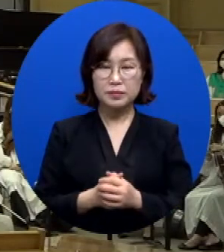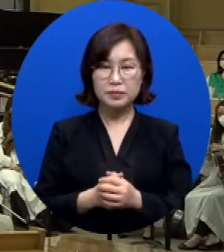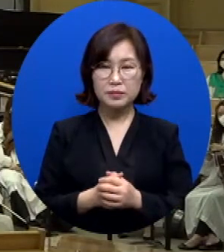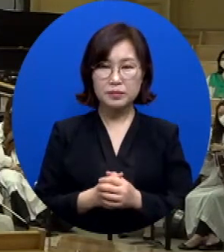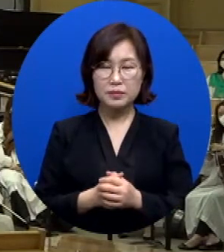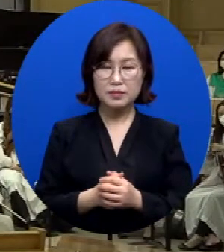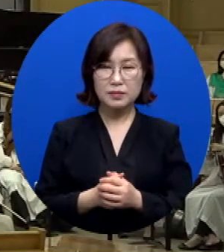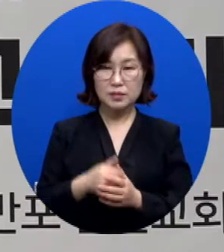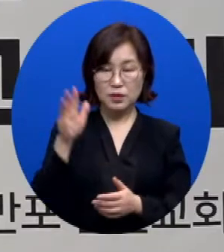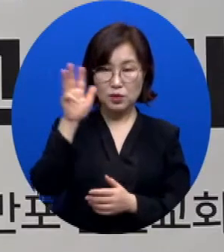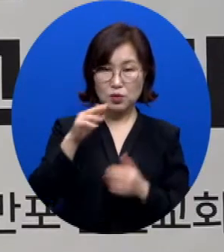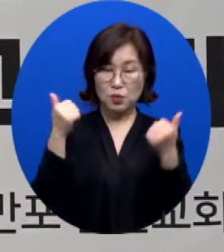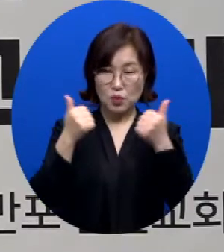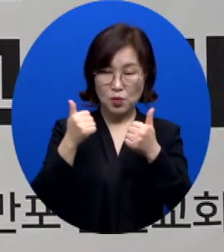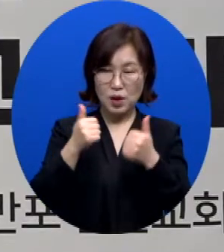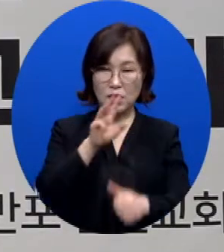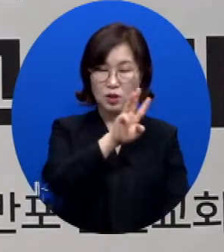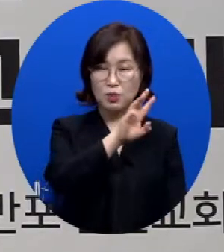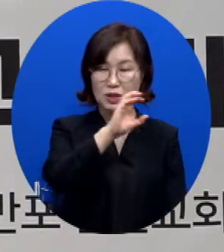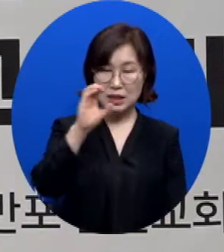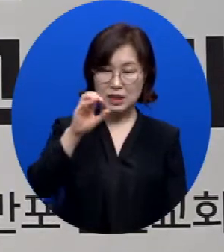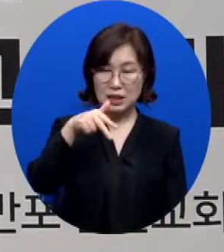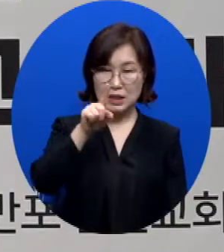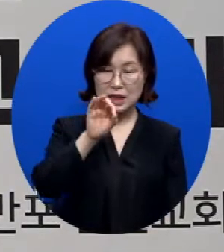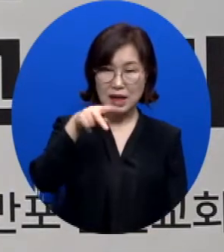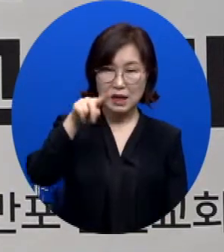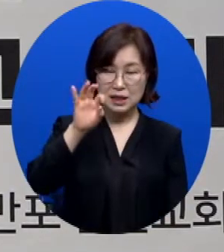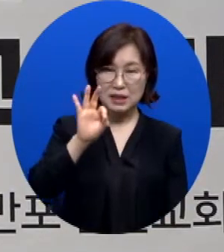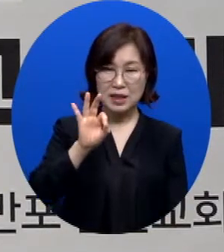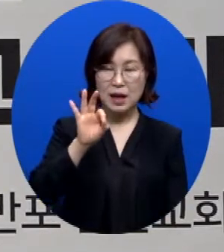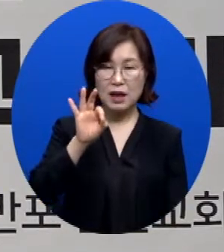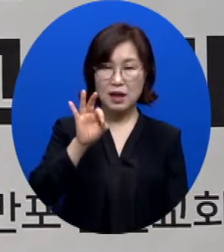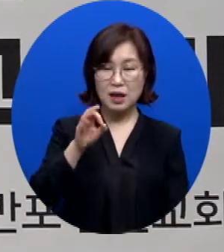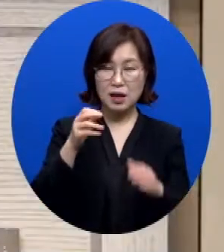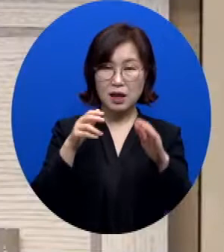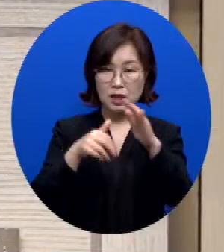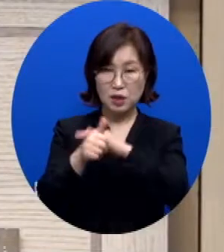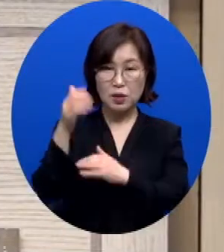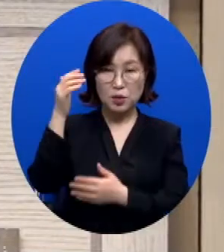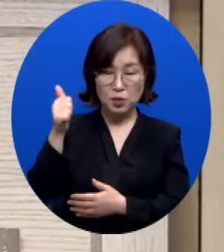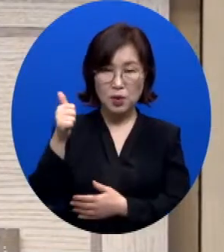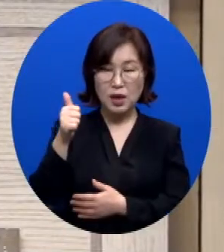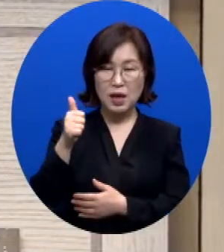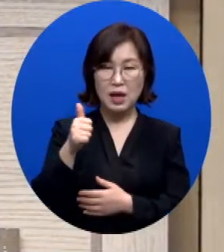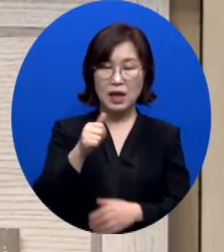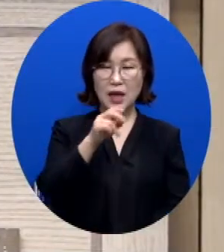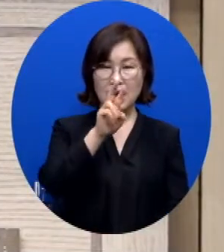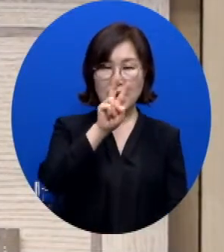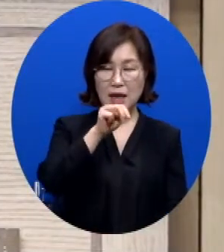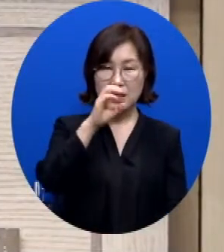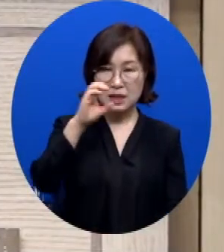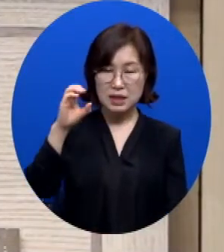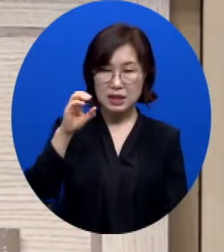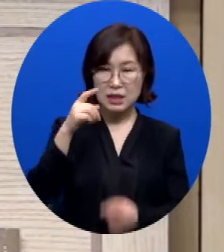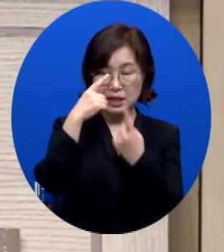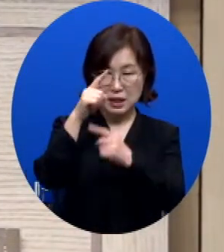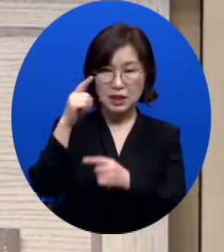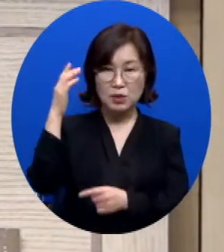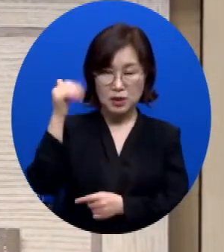한신교회에서 열린 총회에는 WCC 장상 공동의장을 비롯해 NCC 이경호 회장 등이